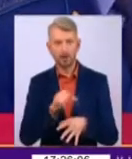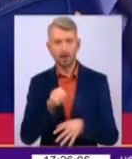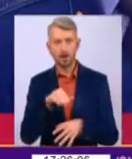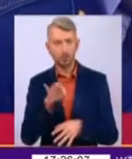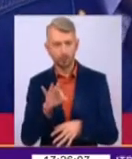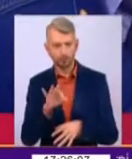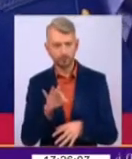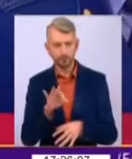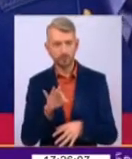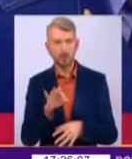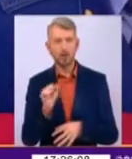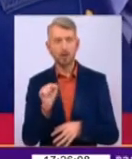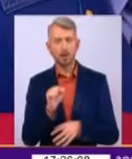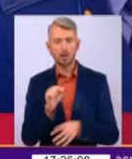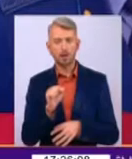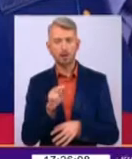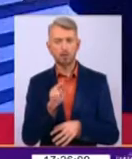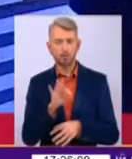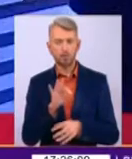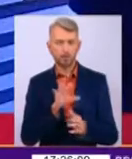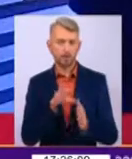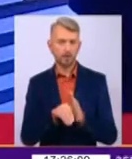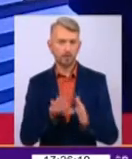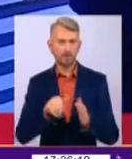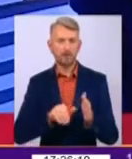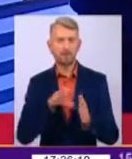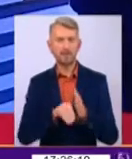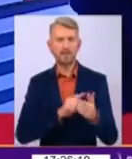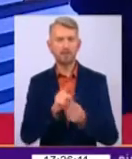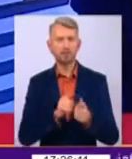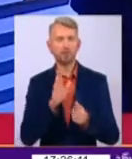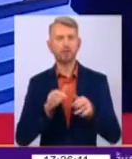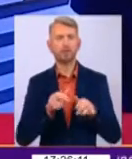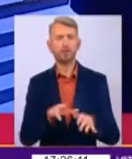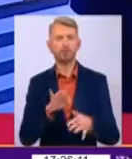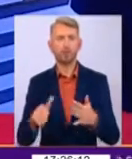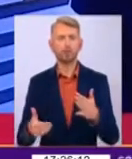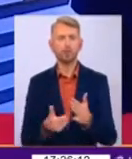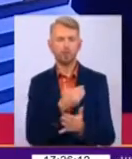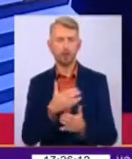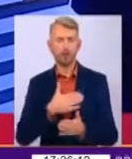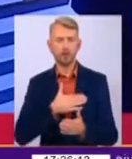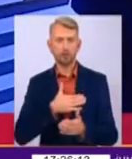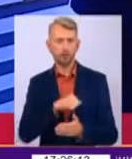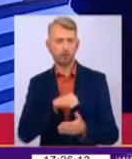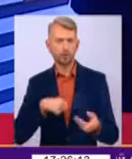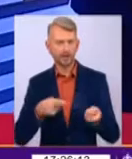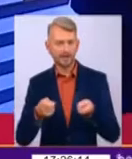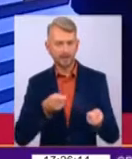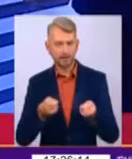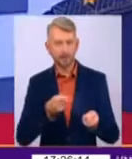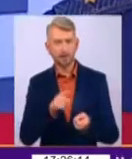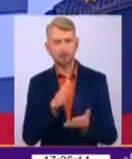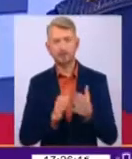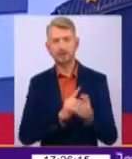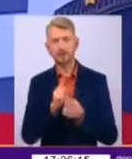антитерористичної операції, а по введенні змін це буде діяльність по відновленню нашого суверенітету. Тобто там є